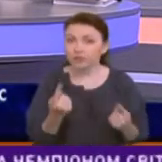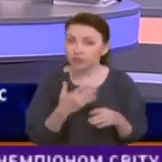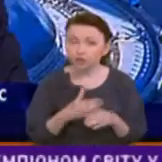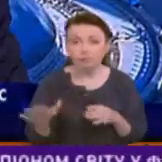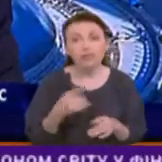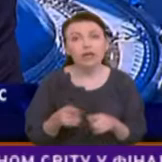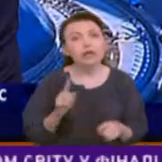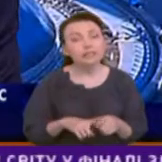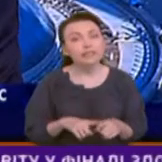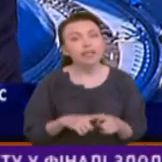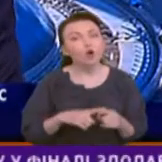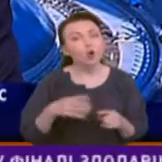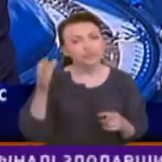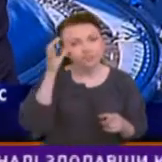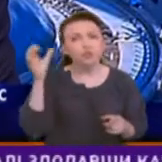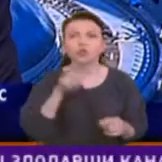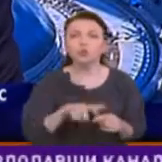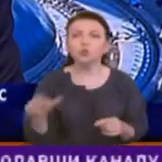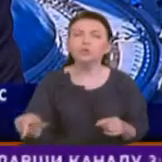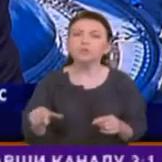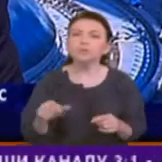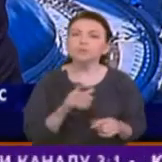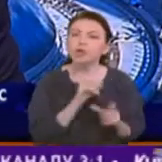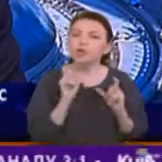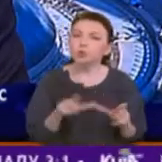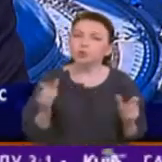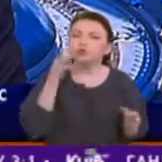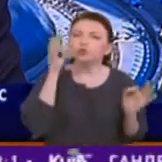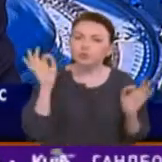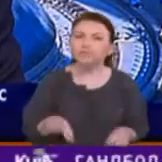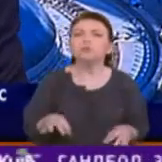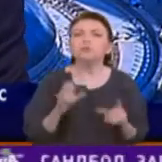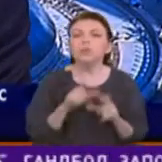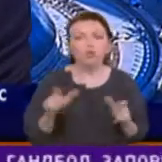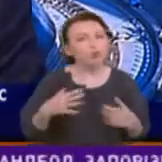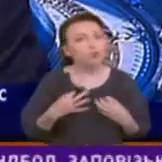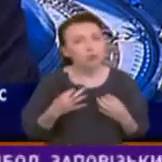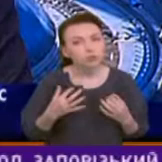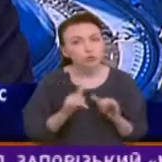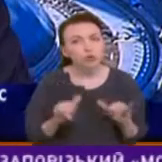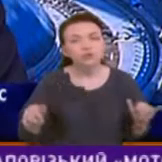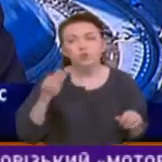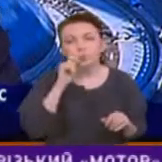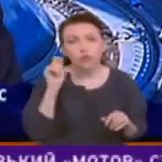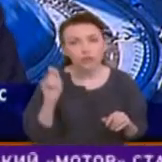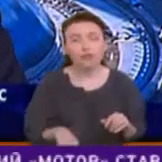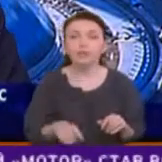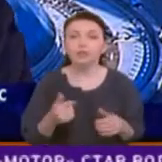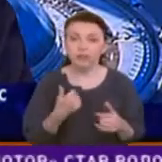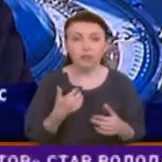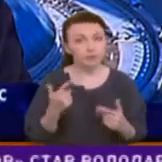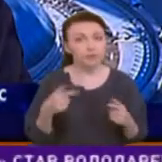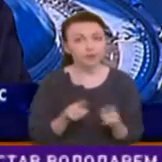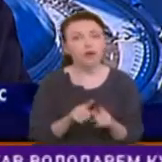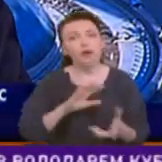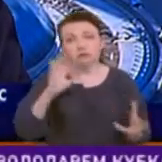частина – це освічені люди, люди з досвідом і люди, яким не байдуже розвиток України. От я би так